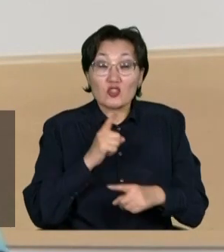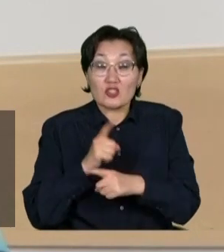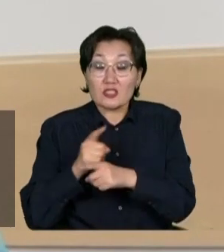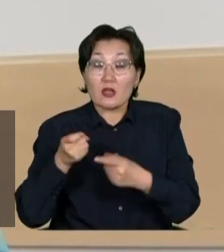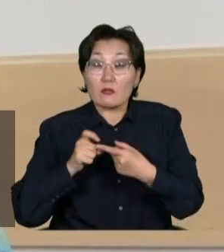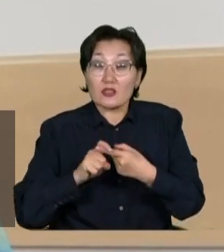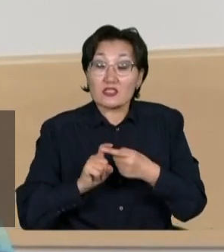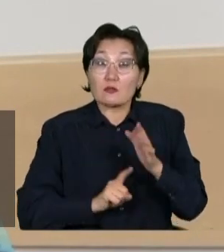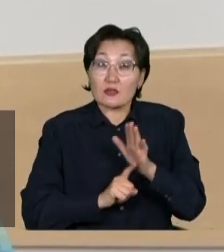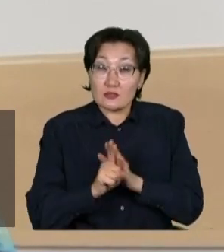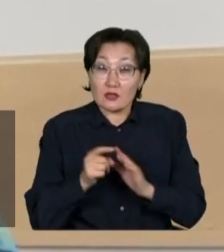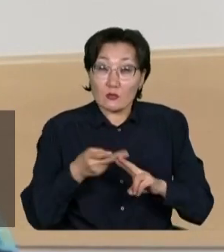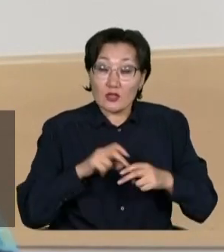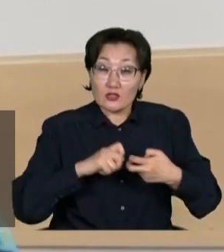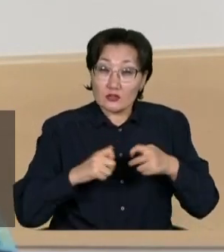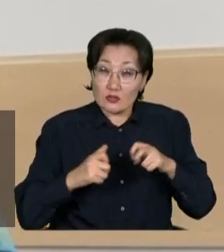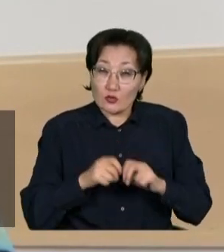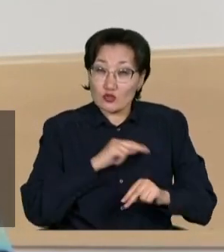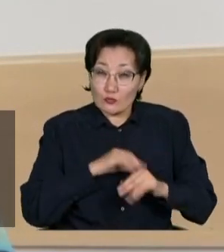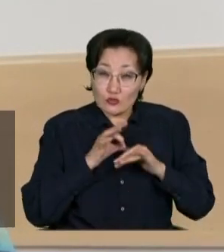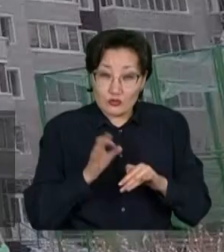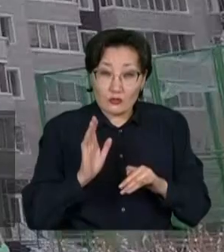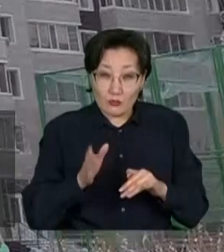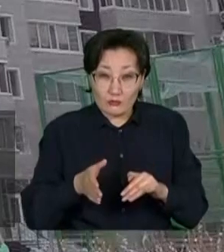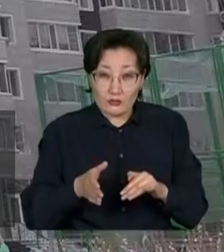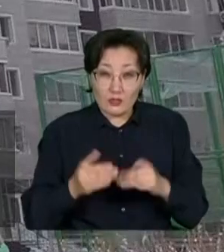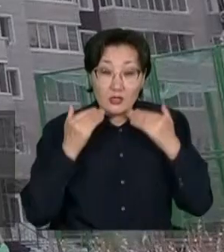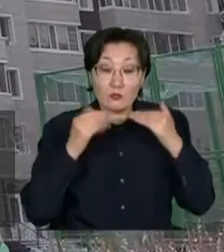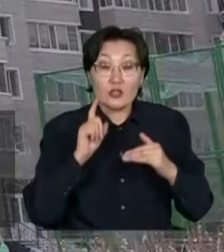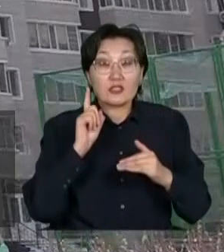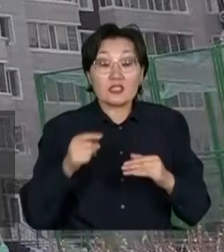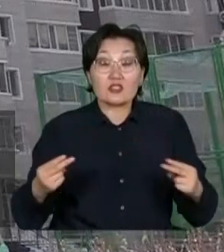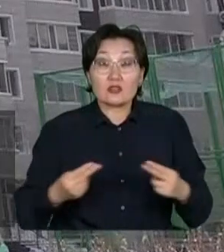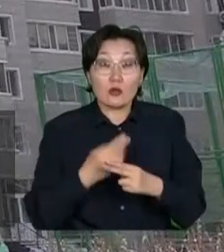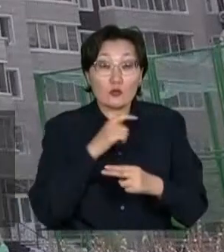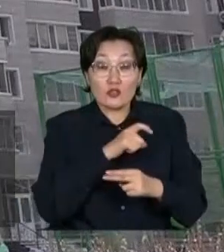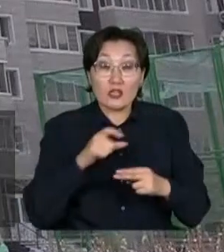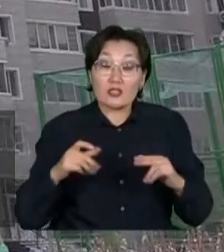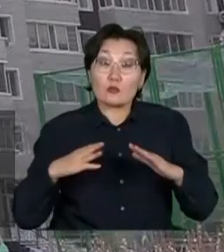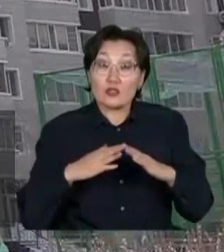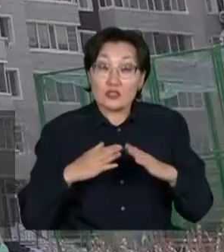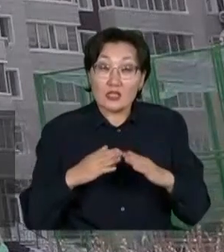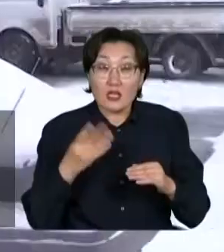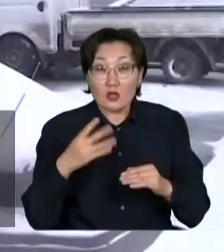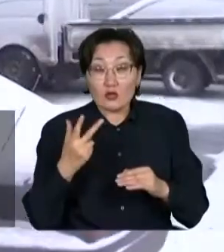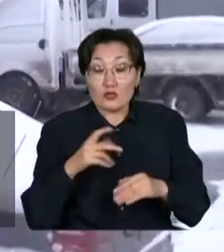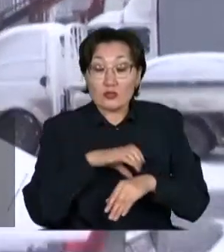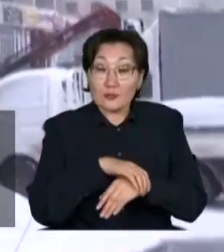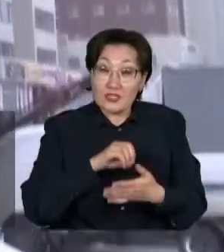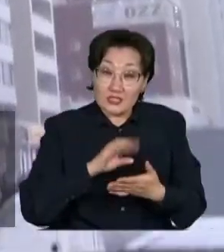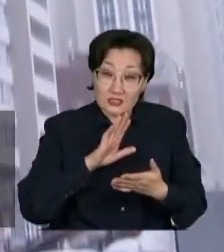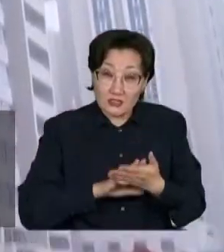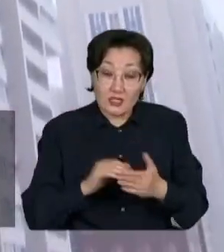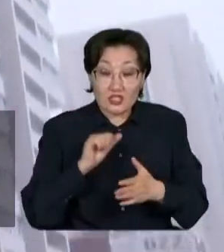басталып кетті. Енді бұл кемшіліктермен жұмыс жүргіземіз. Соңғы бір жылда Астананың көпқабатты тұрғын үйлерінде 43 өрт оқиғасы